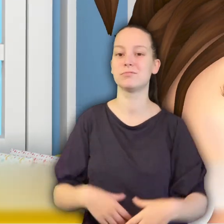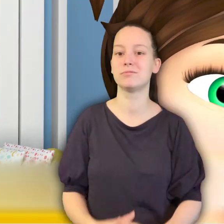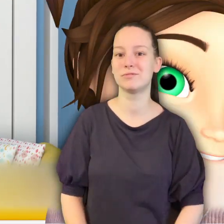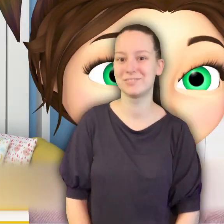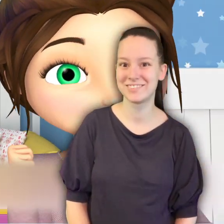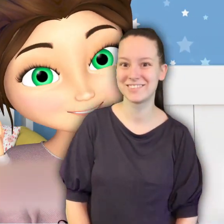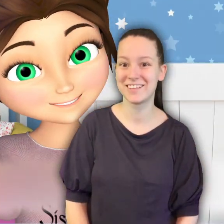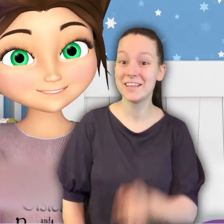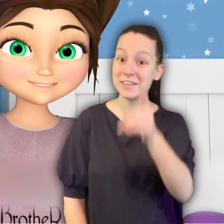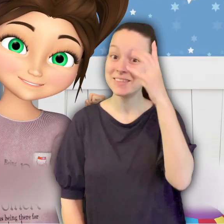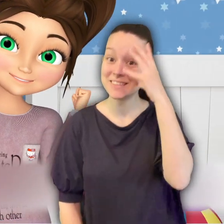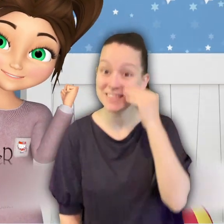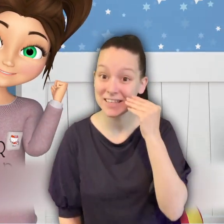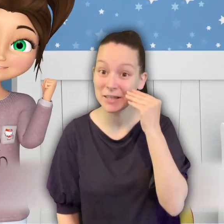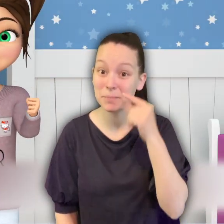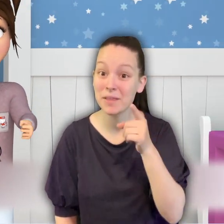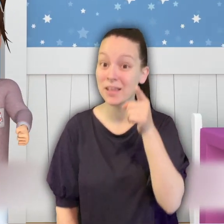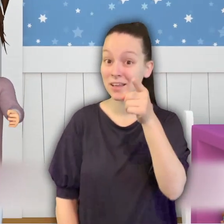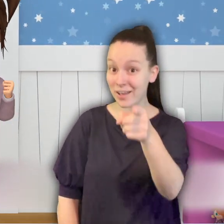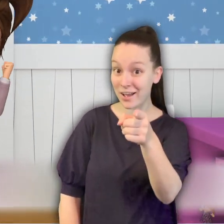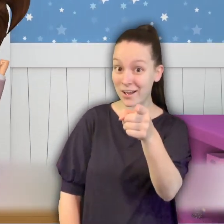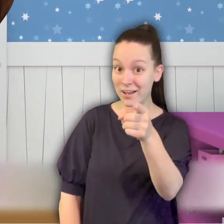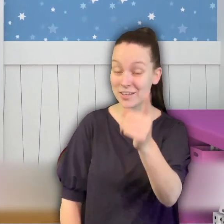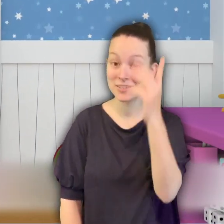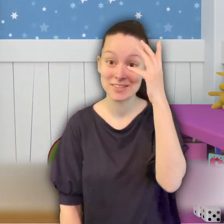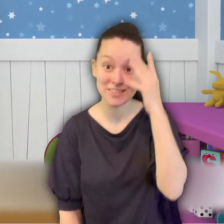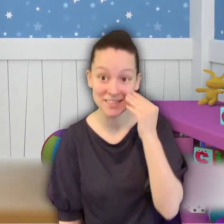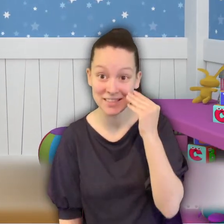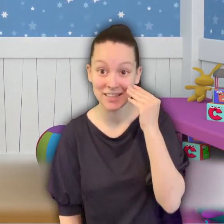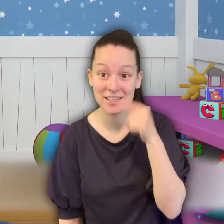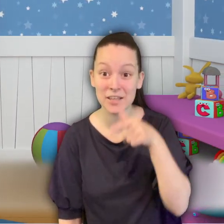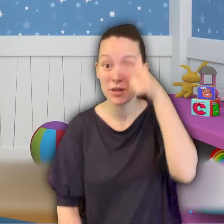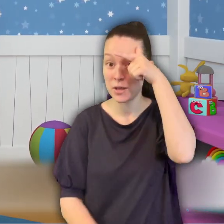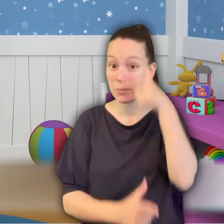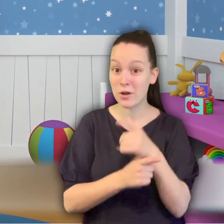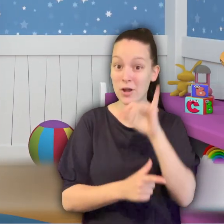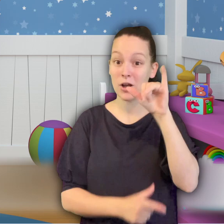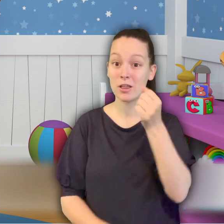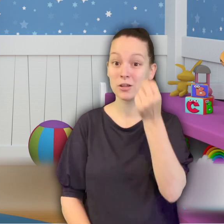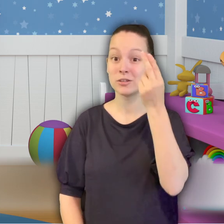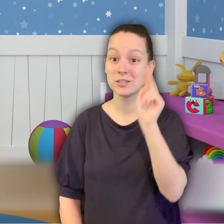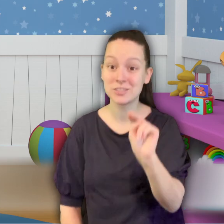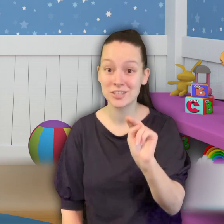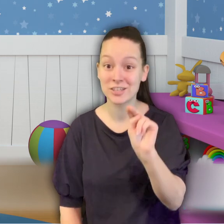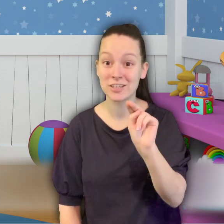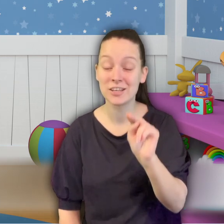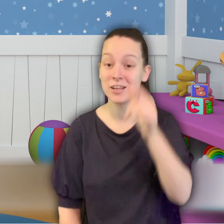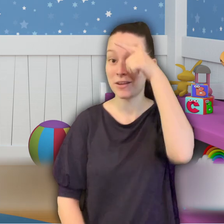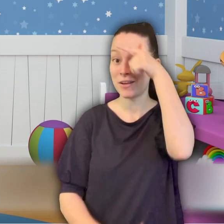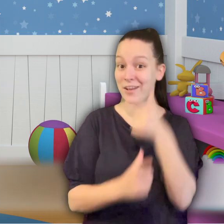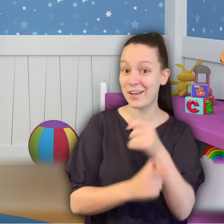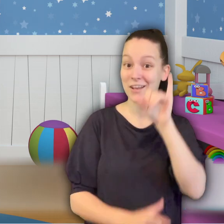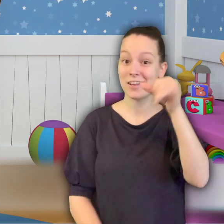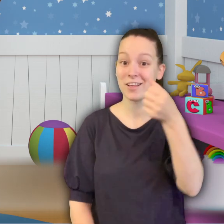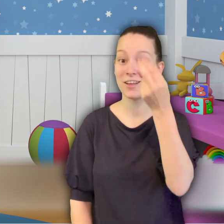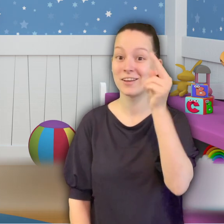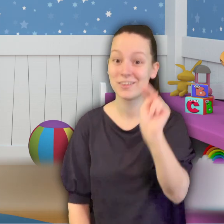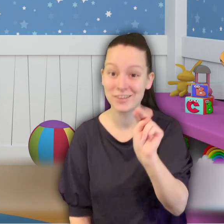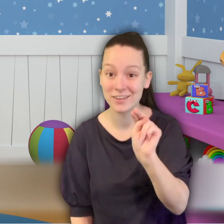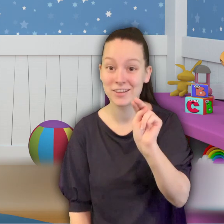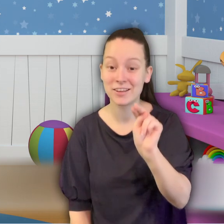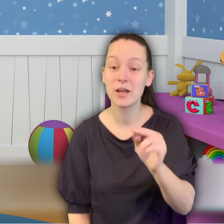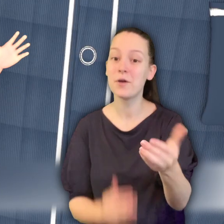BANANA SLEEPING? ARE YOU SLEEPING? BROTHER JOHN BROTHER